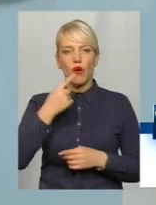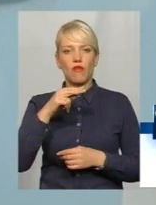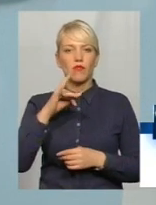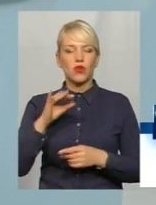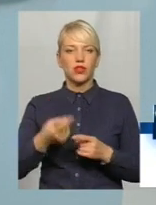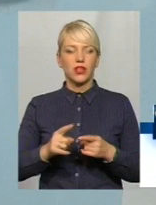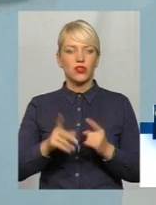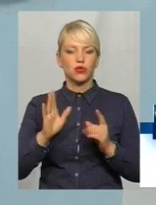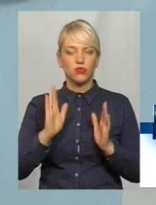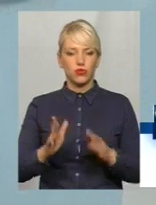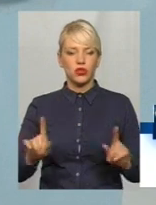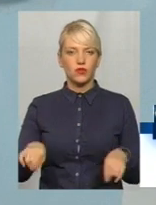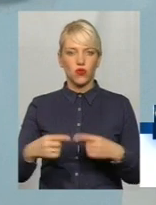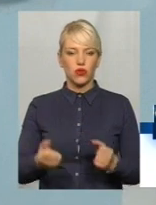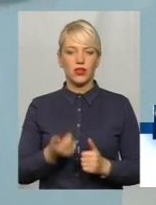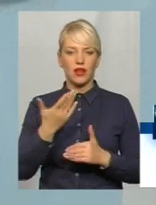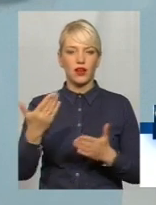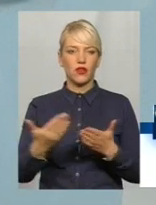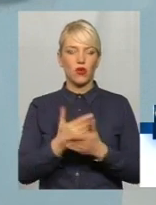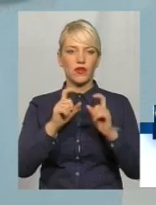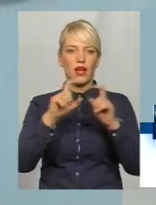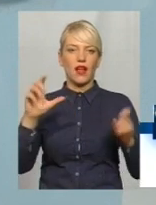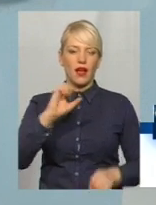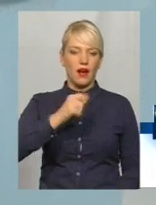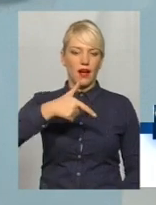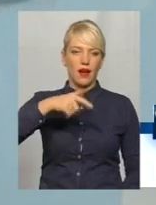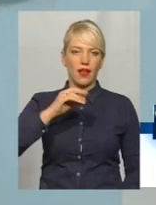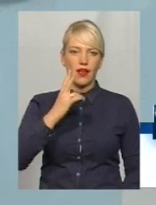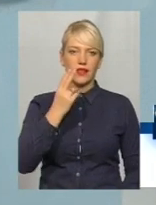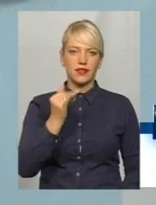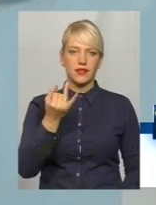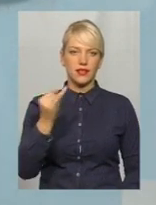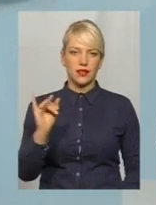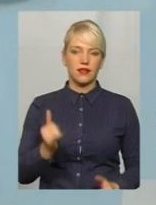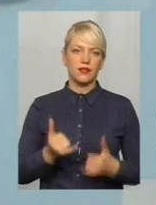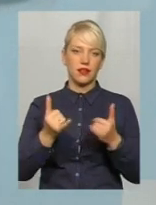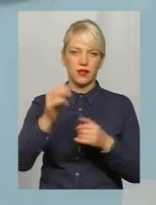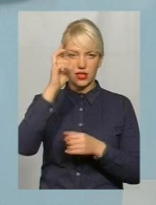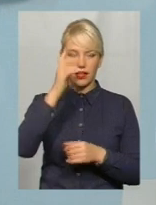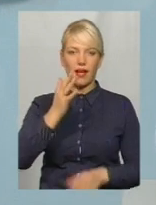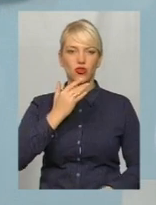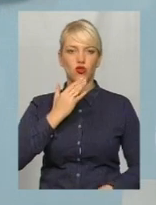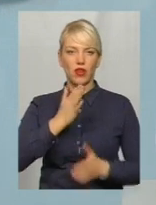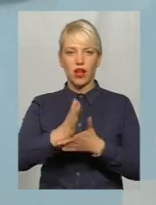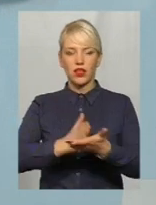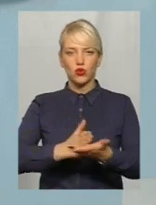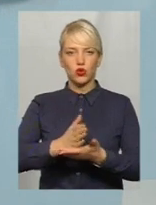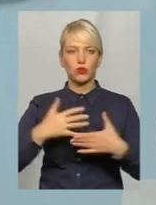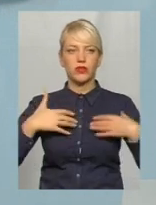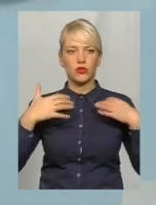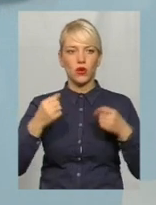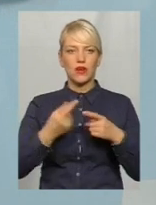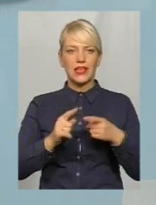буде створено декілька нових агенцій для держави. Це, по-перше, Національна служба здоров'я, це якби